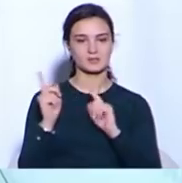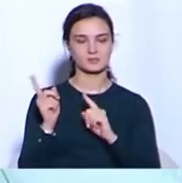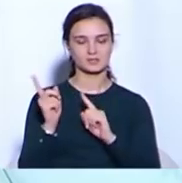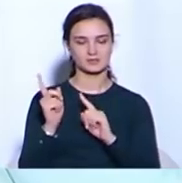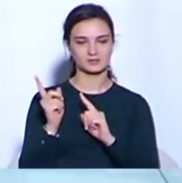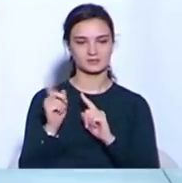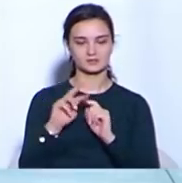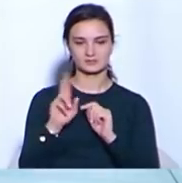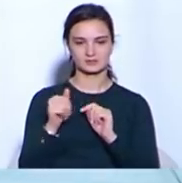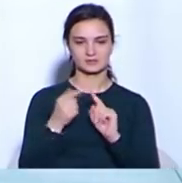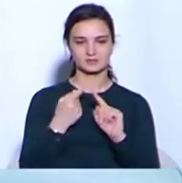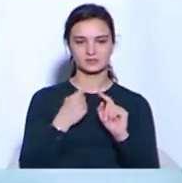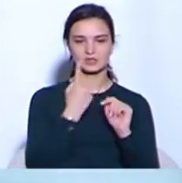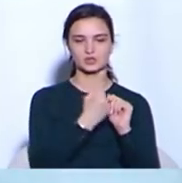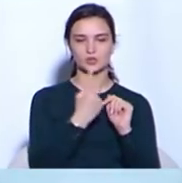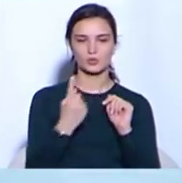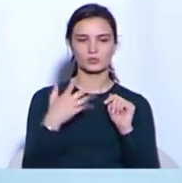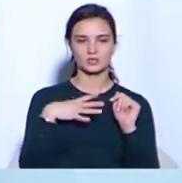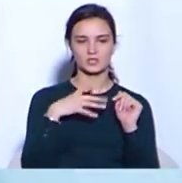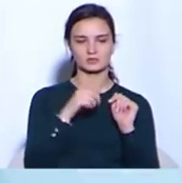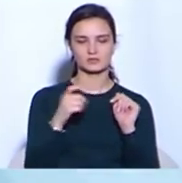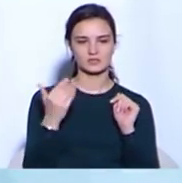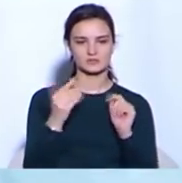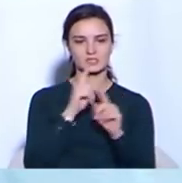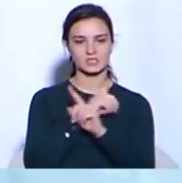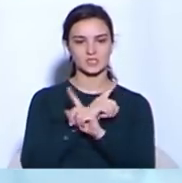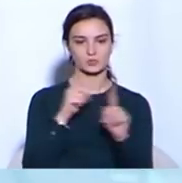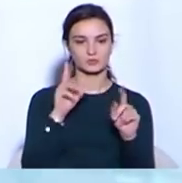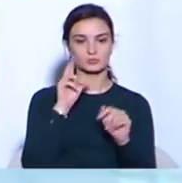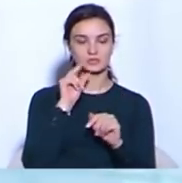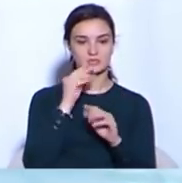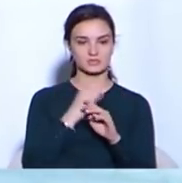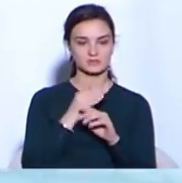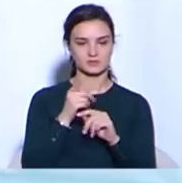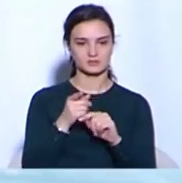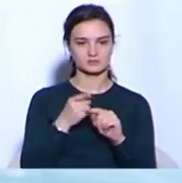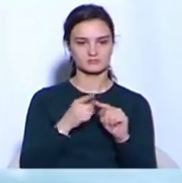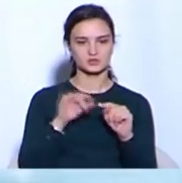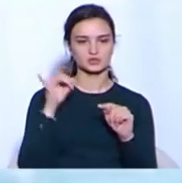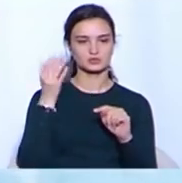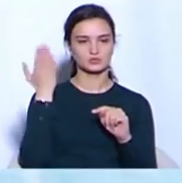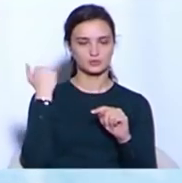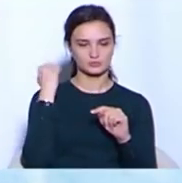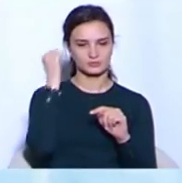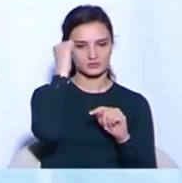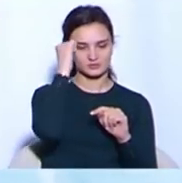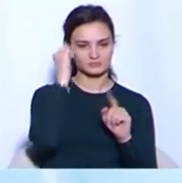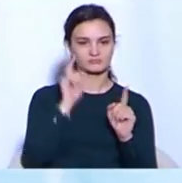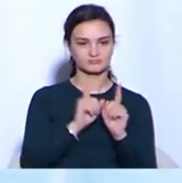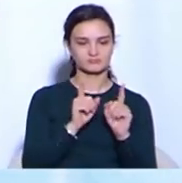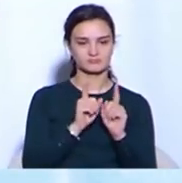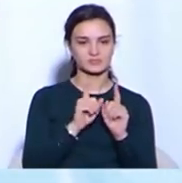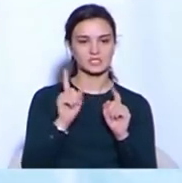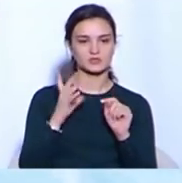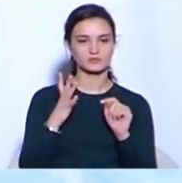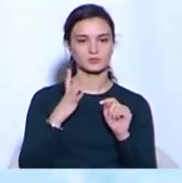აპრილია და თითოეული ქართველისათვის ეს არის განსაკუთრებული თარიღი, ემოციურად, ისტორიულად და იმ კვალით,